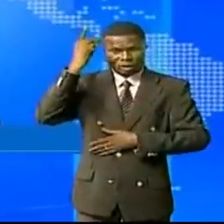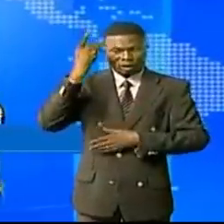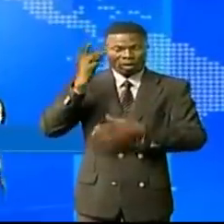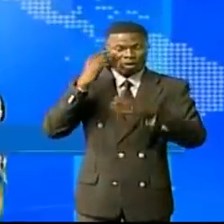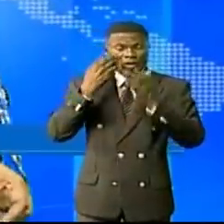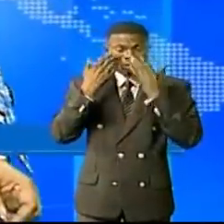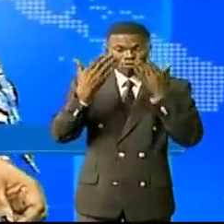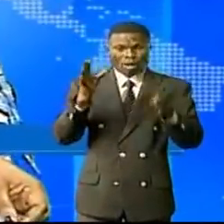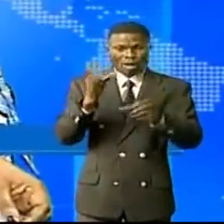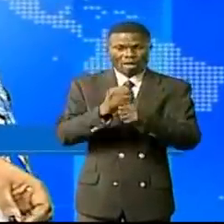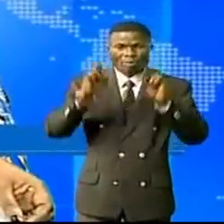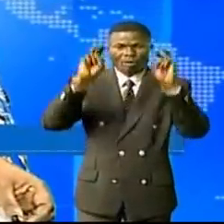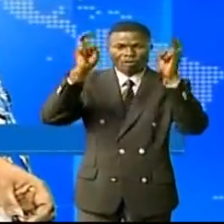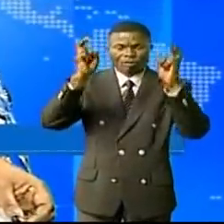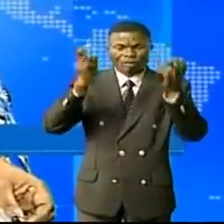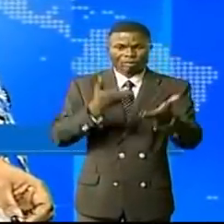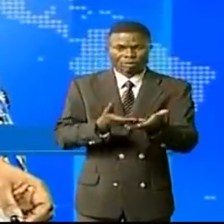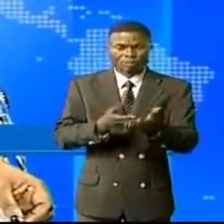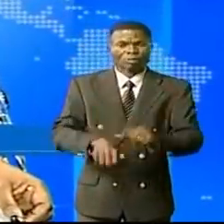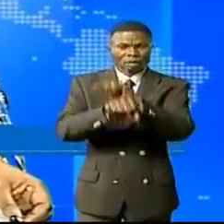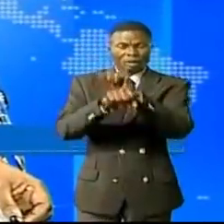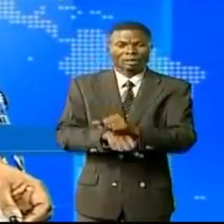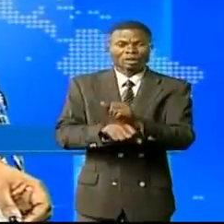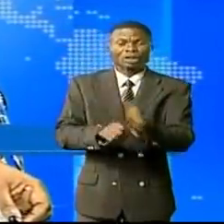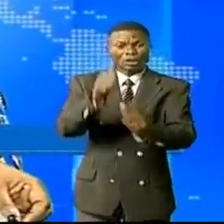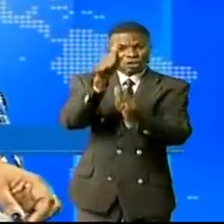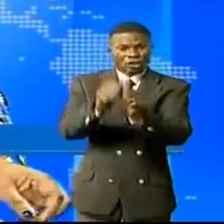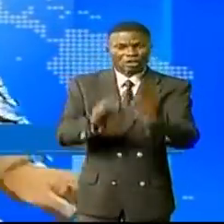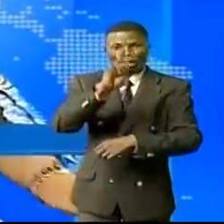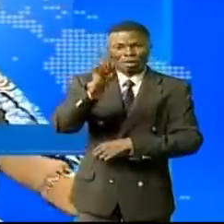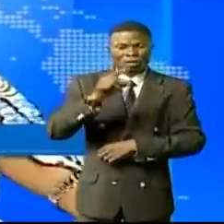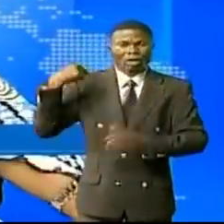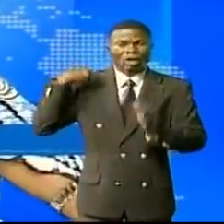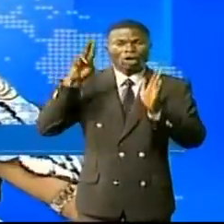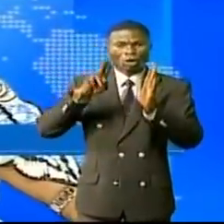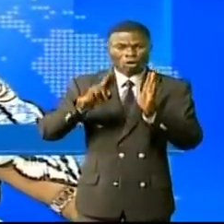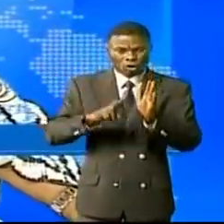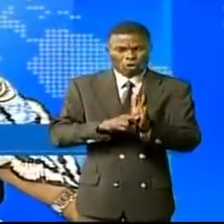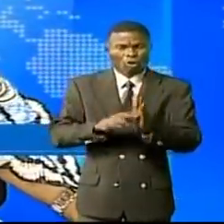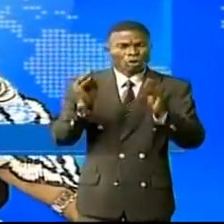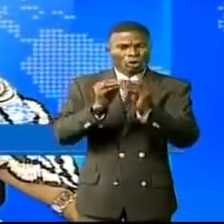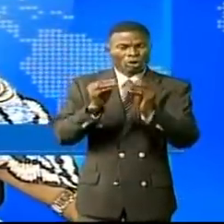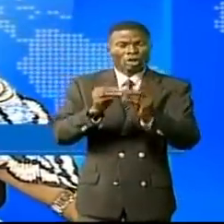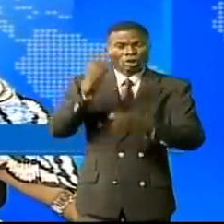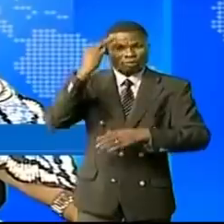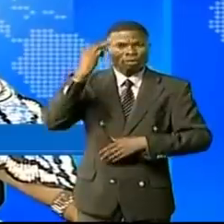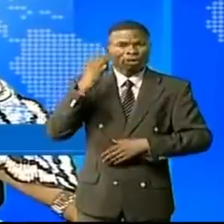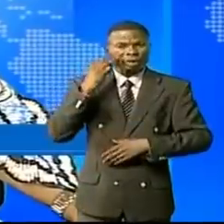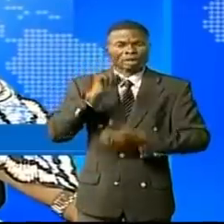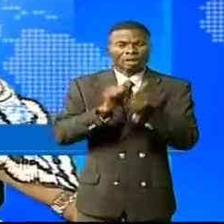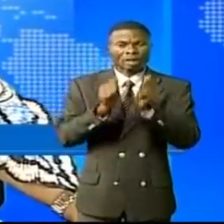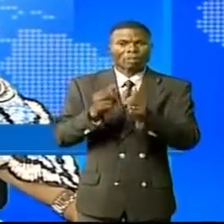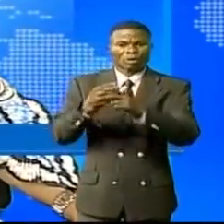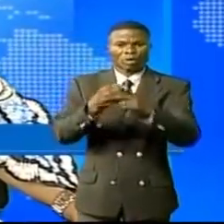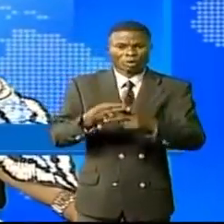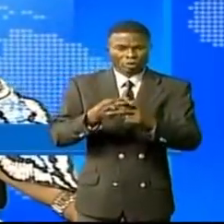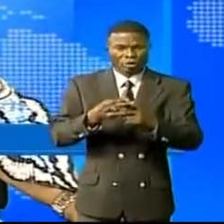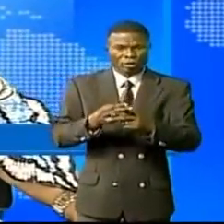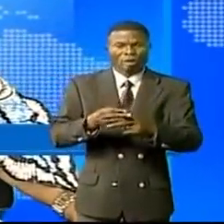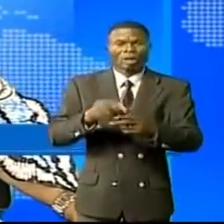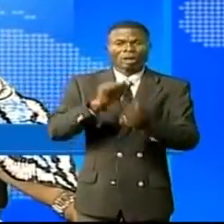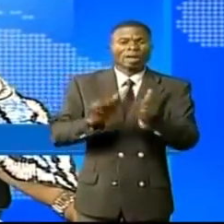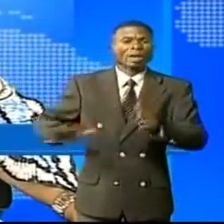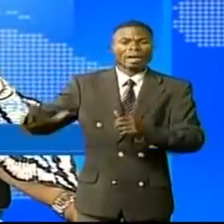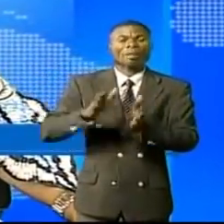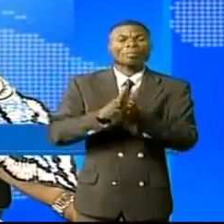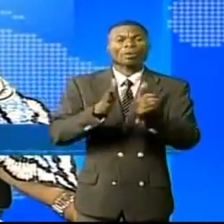titres. Comme de tradition, chaque vendredi, le gouvernement était en conseil des ministres. La situation sécuritaire sur l'ensemble du